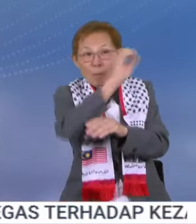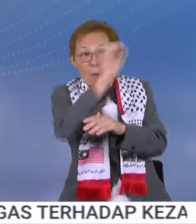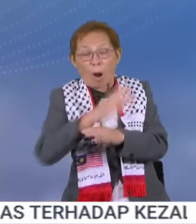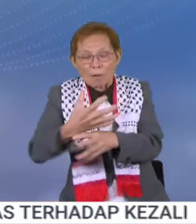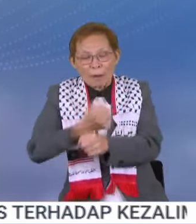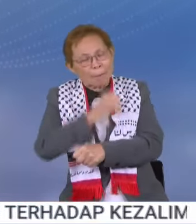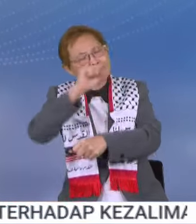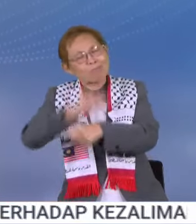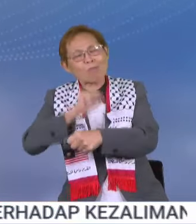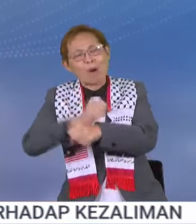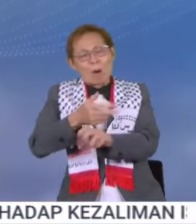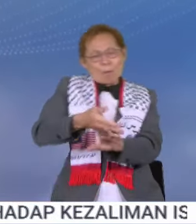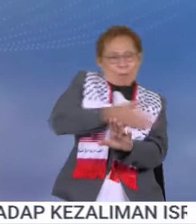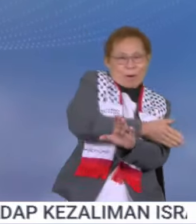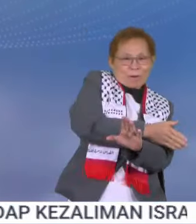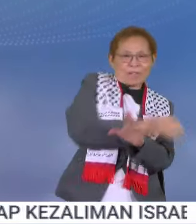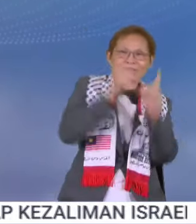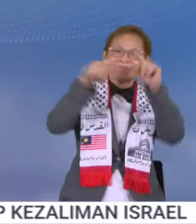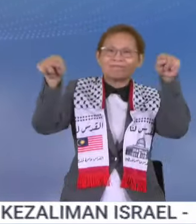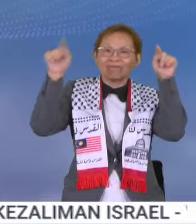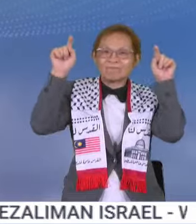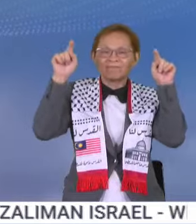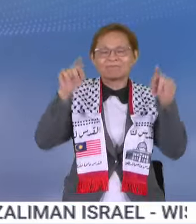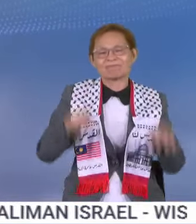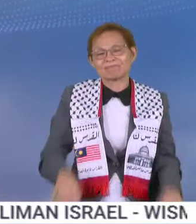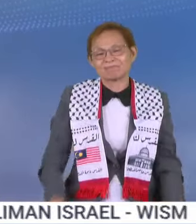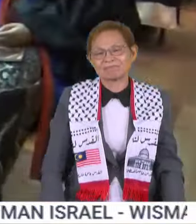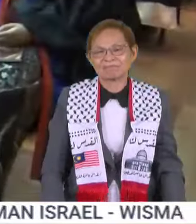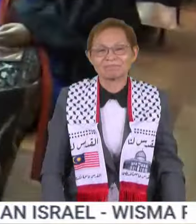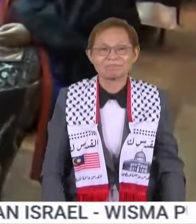daripadanya mendapat kerja sebelum convocation.